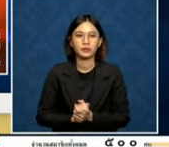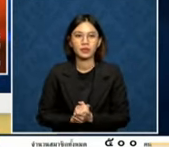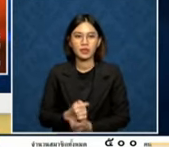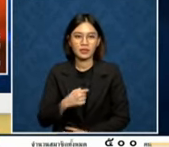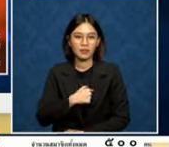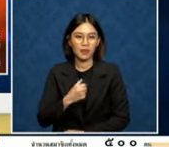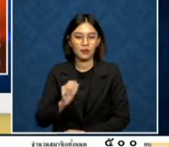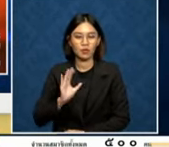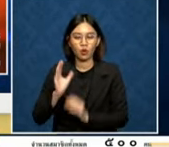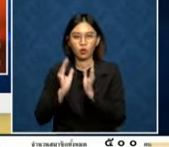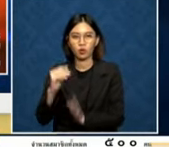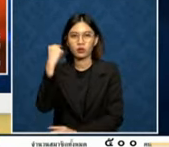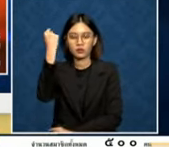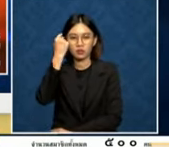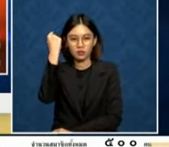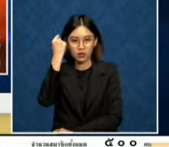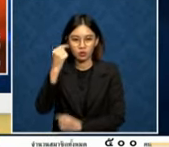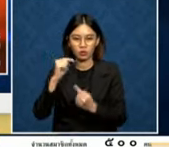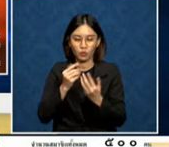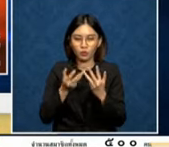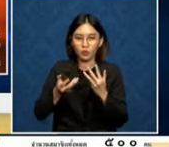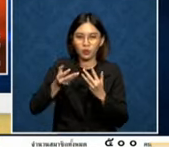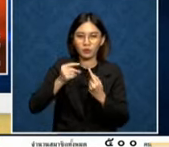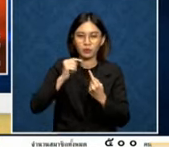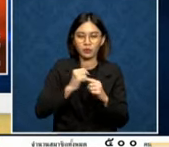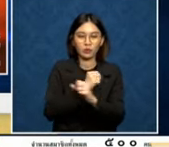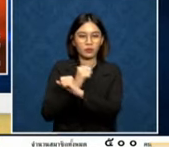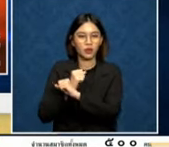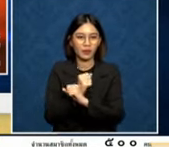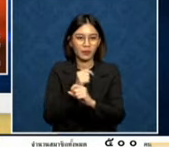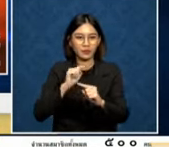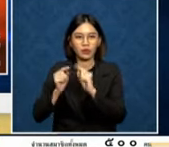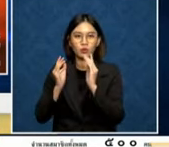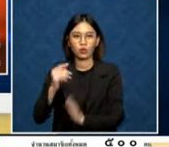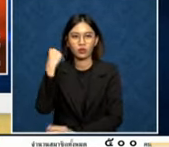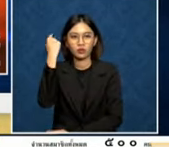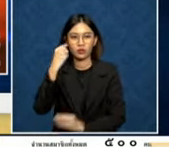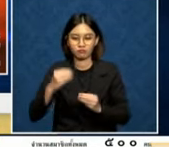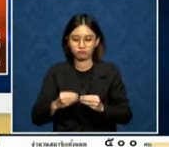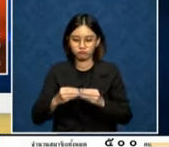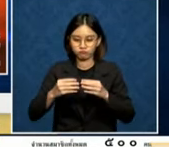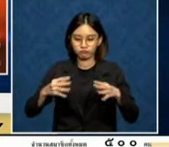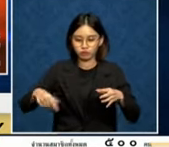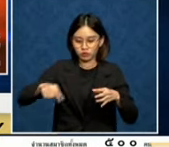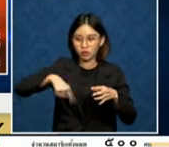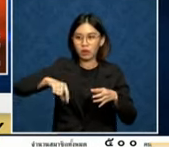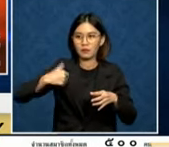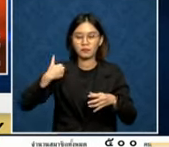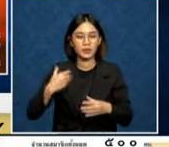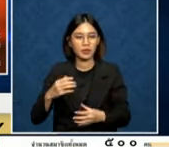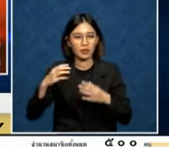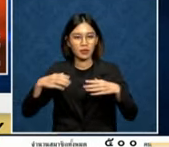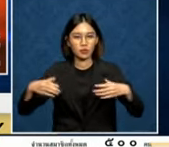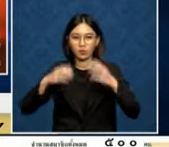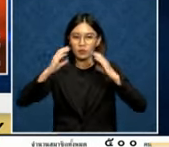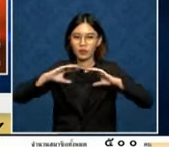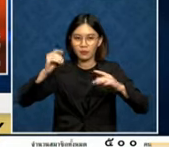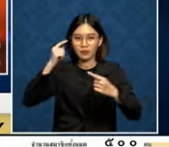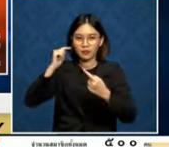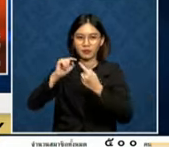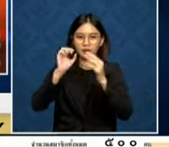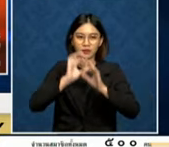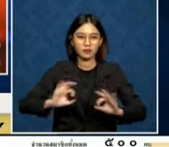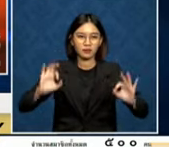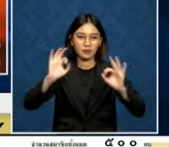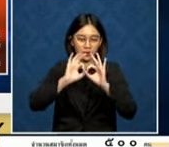มั่นใจของนักท่องเที่ยวเนี่ยนะครับเพแลเพื่อยกระดับความปลอดภัยนะครับของนักท่องเที่ยวที่เพิ่มขึ้นครับรัฐบาลจึงให้ความสำคัญอย่างยิ่งนะ